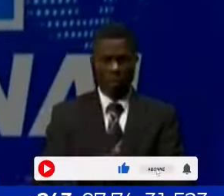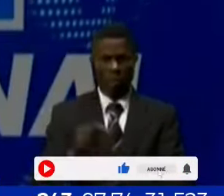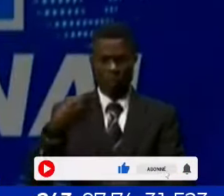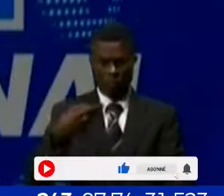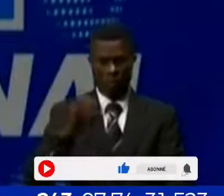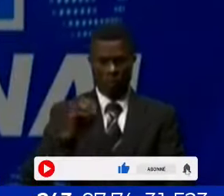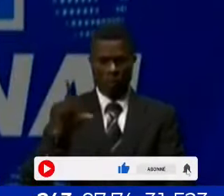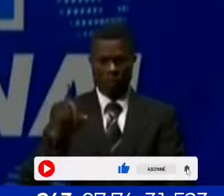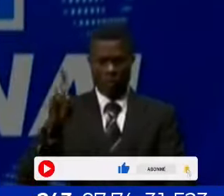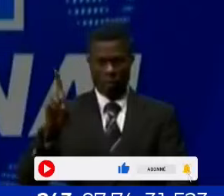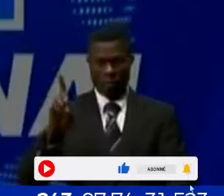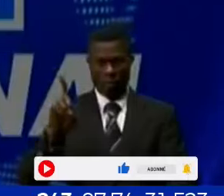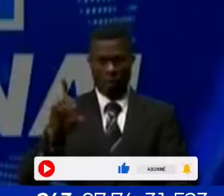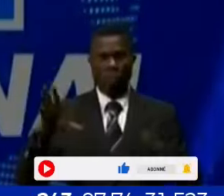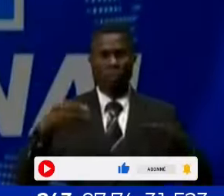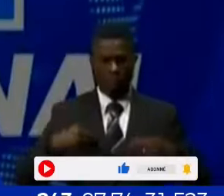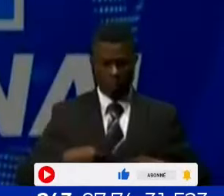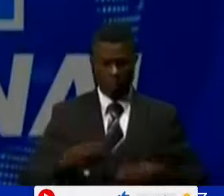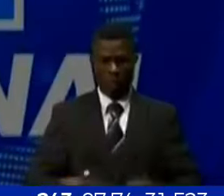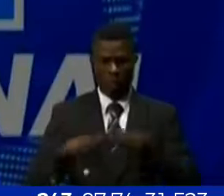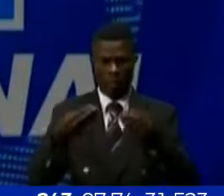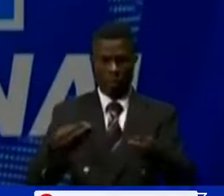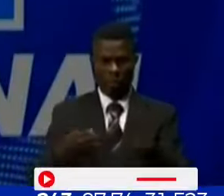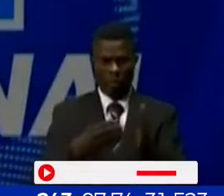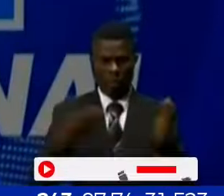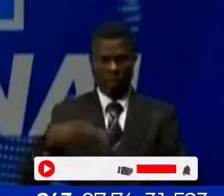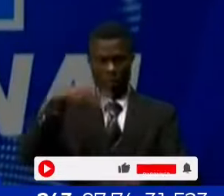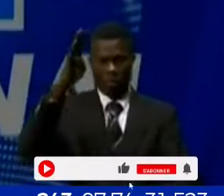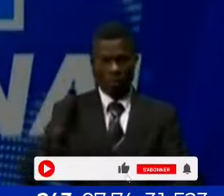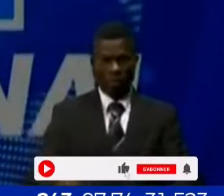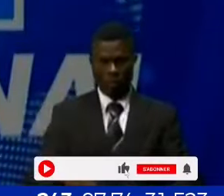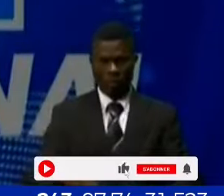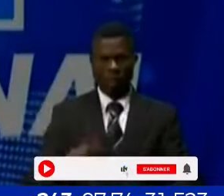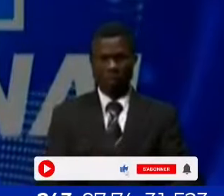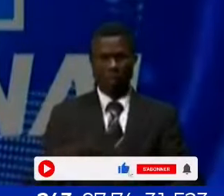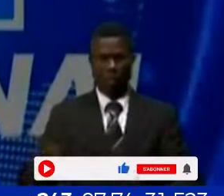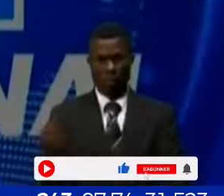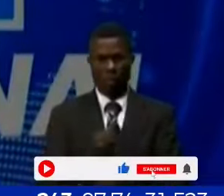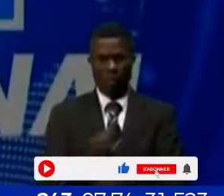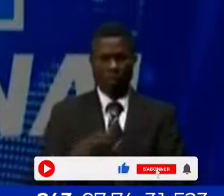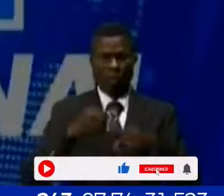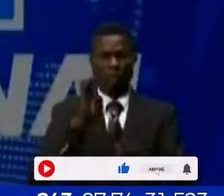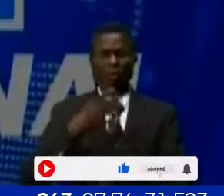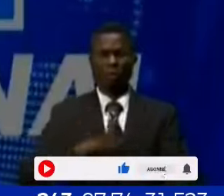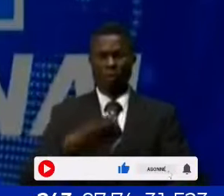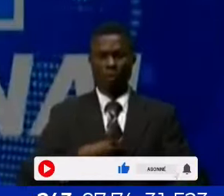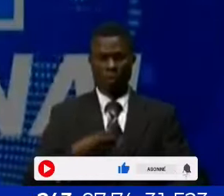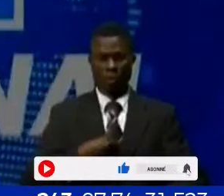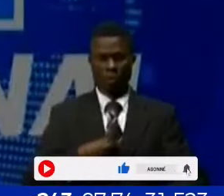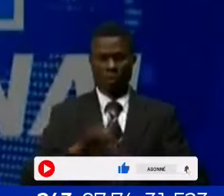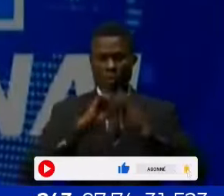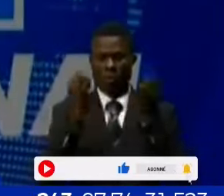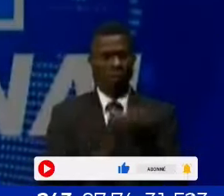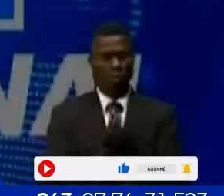Mining, se sont rendus coupables d'avoir accordé près de 90% des marchés de la sous-traitance à une société non